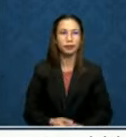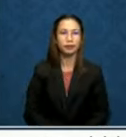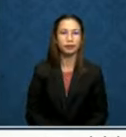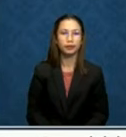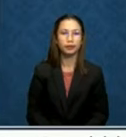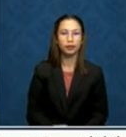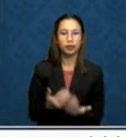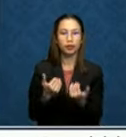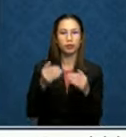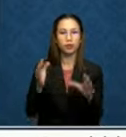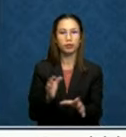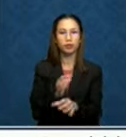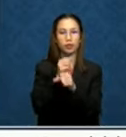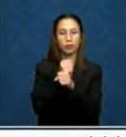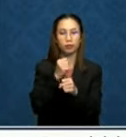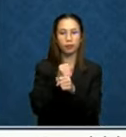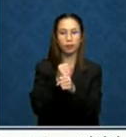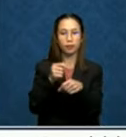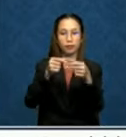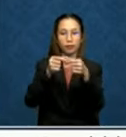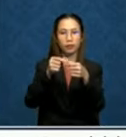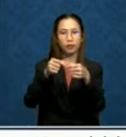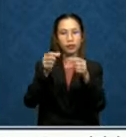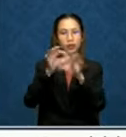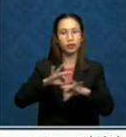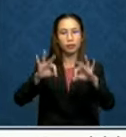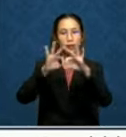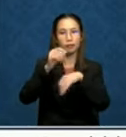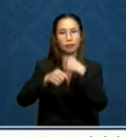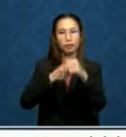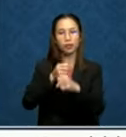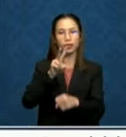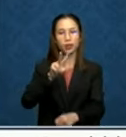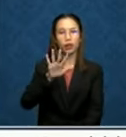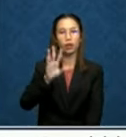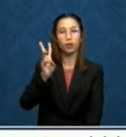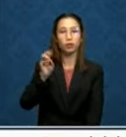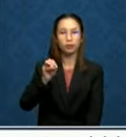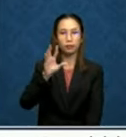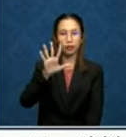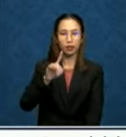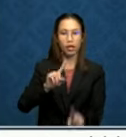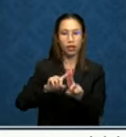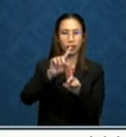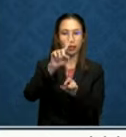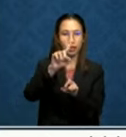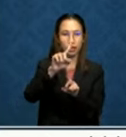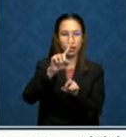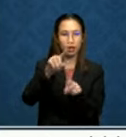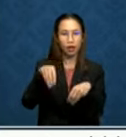ผมขอสรุปผลงานที่สำคัญในปี2565ดังนี้ครับ 1. มี